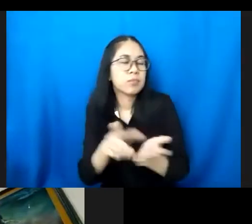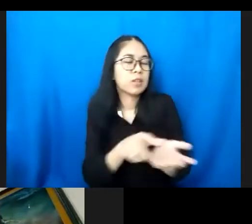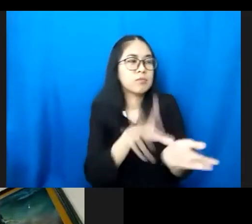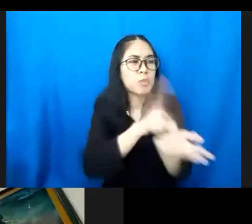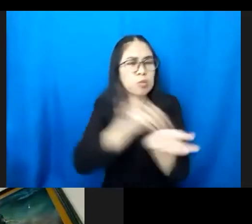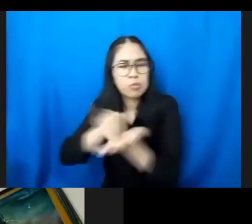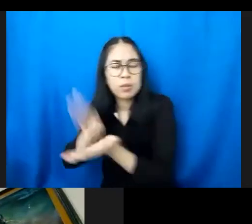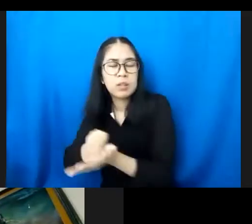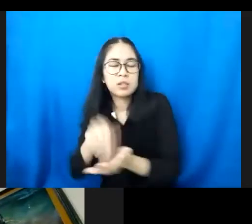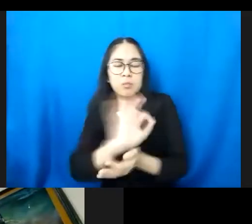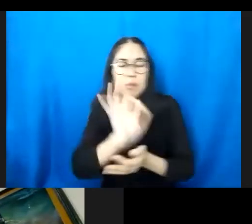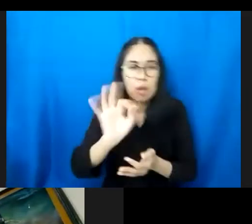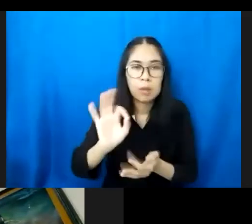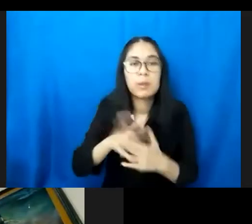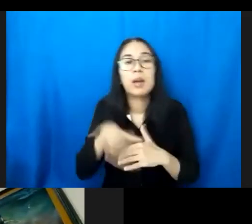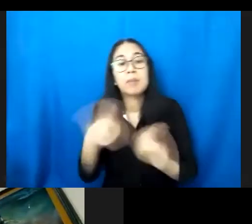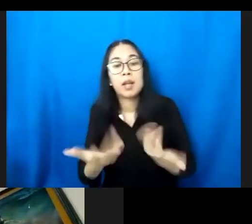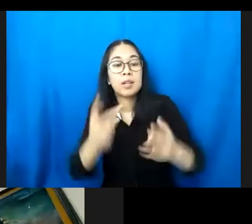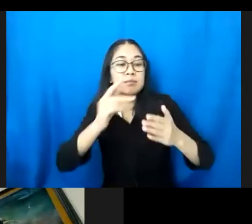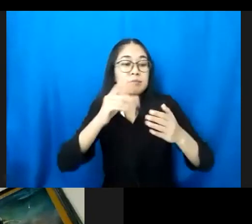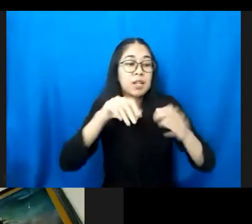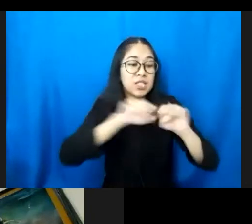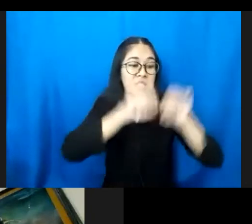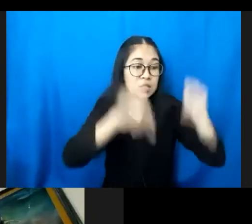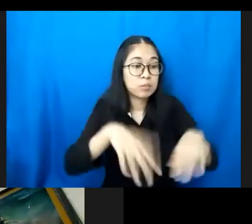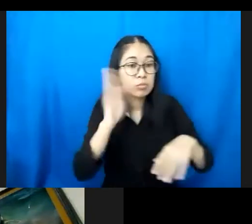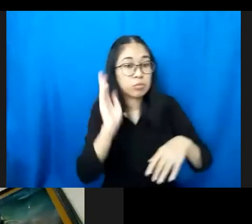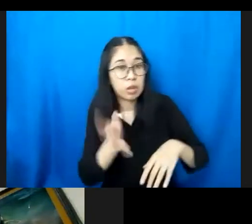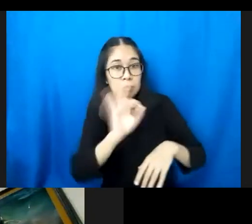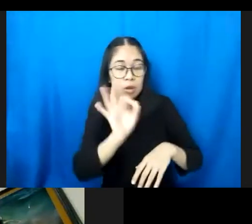Bagaimana, apakah ada sistem yang dapat mendokumentasikan, memperbaiki, dan